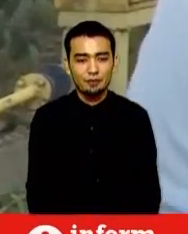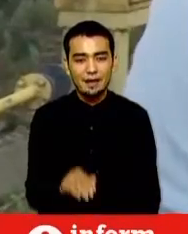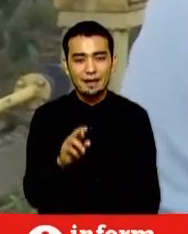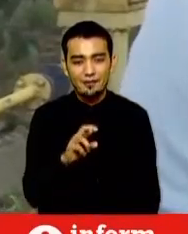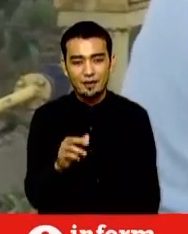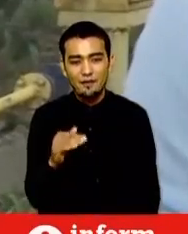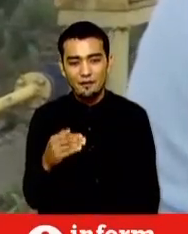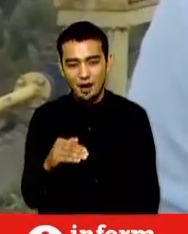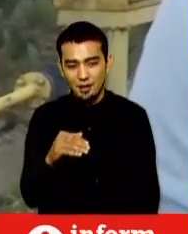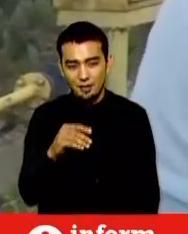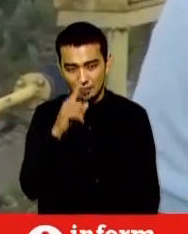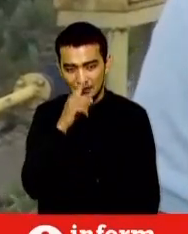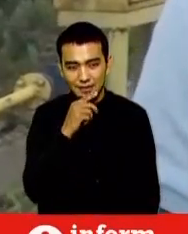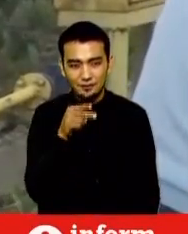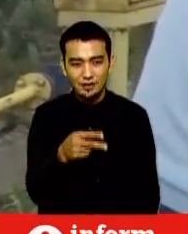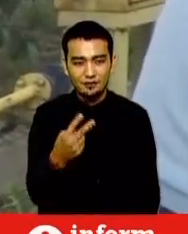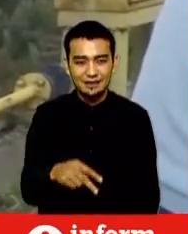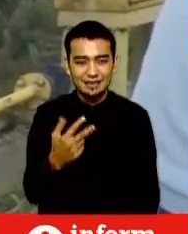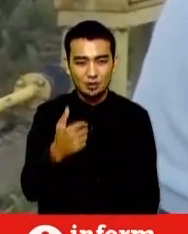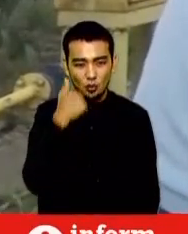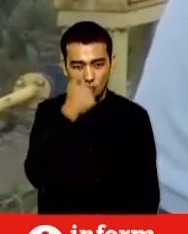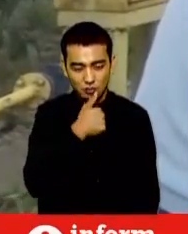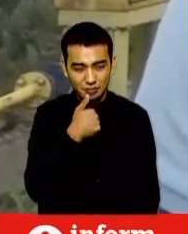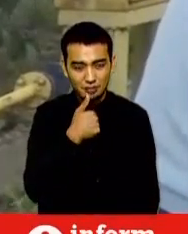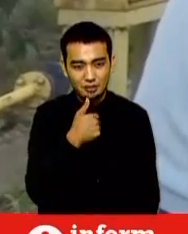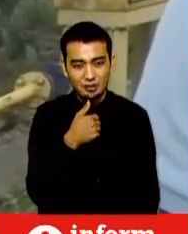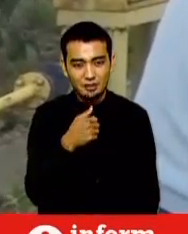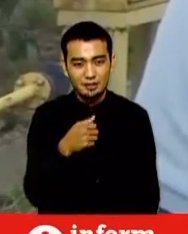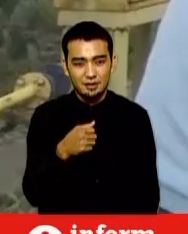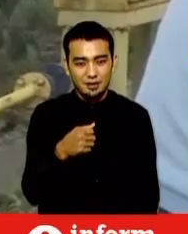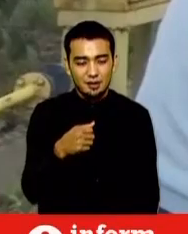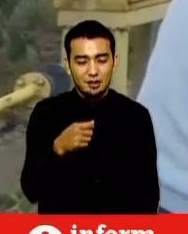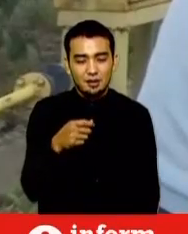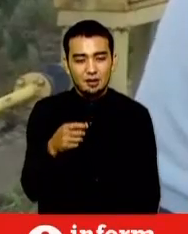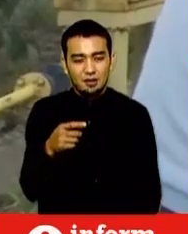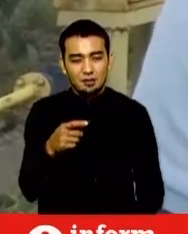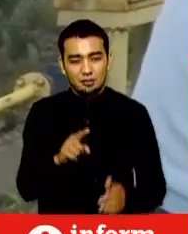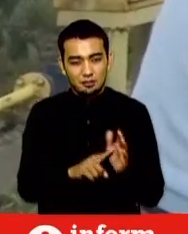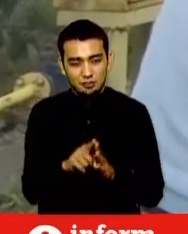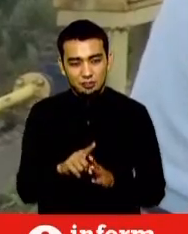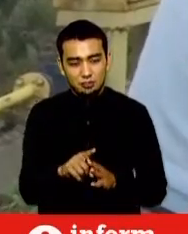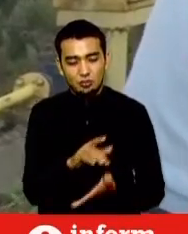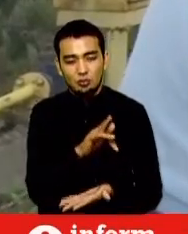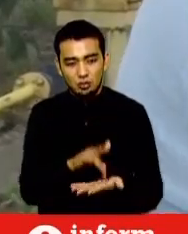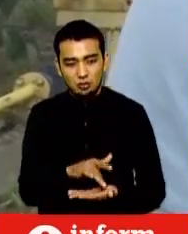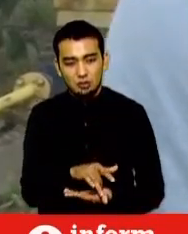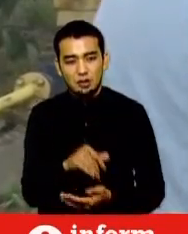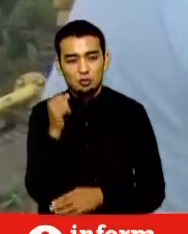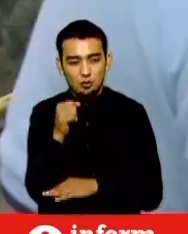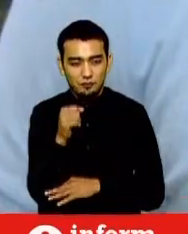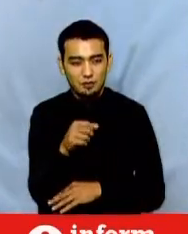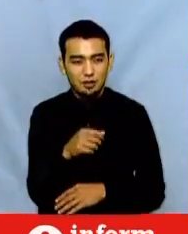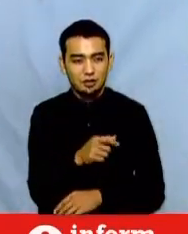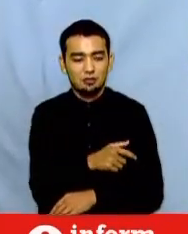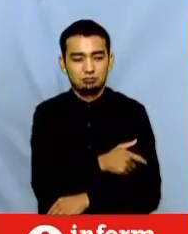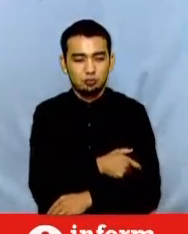месяца 2023 года 2023 жылдың қаңтар-ақпан айларынан бастап қаладағы аялдамалардың тазалығына, тәртібіне